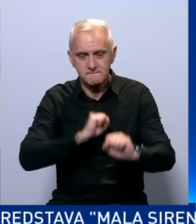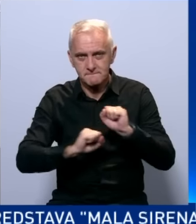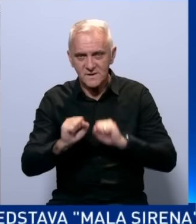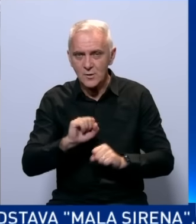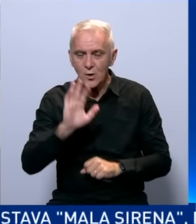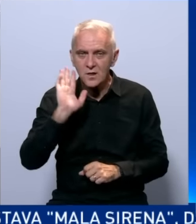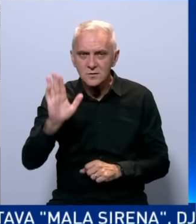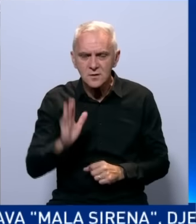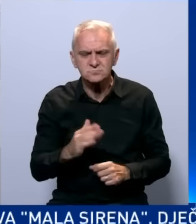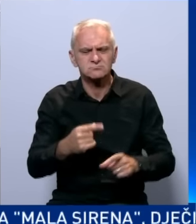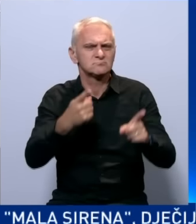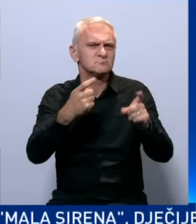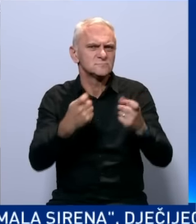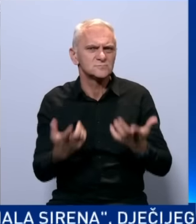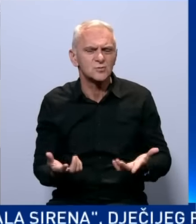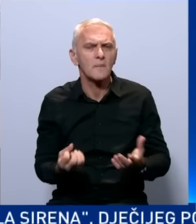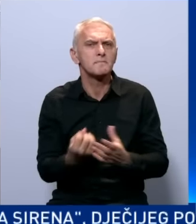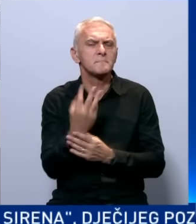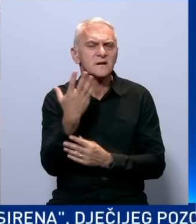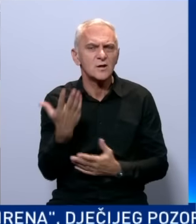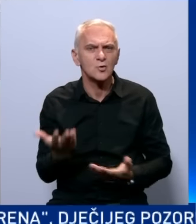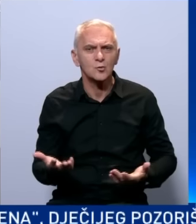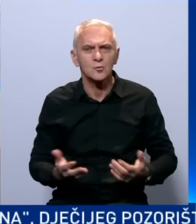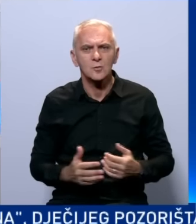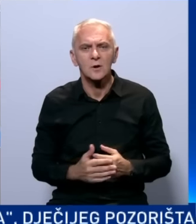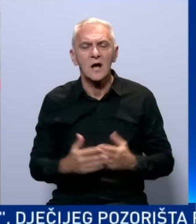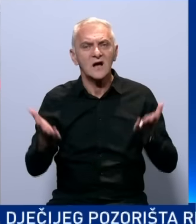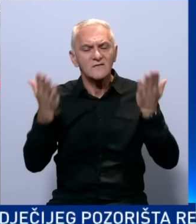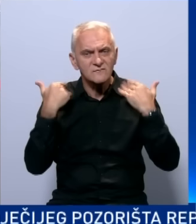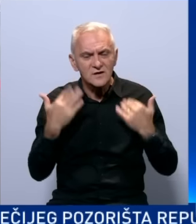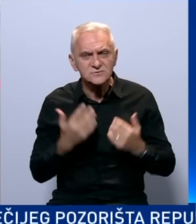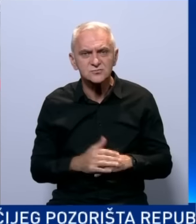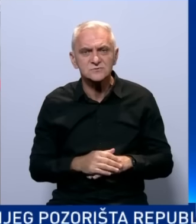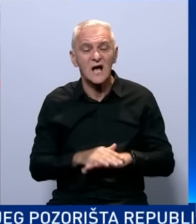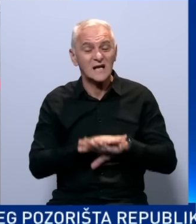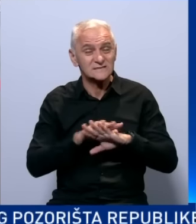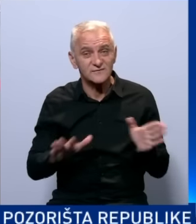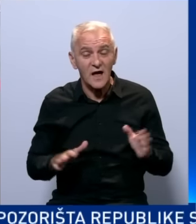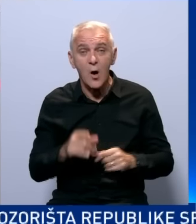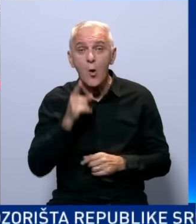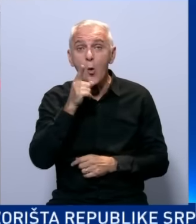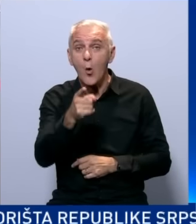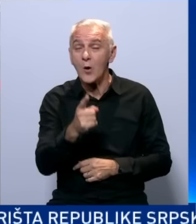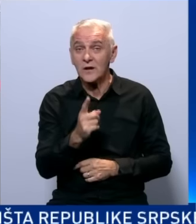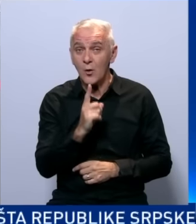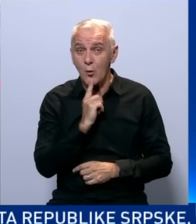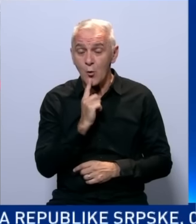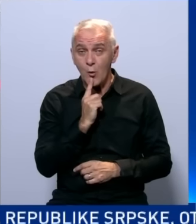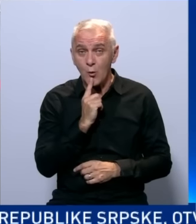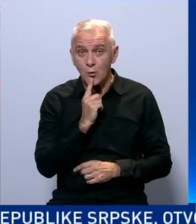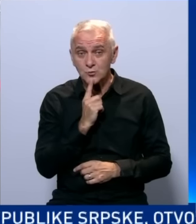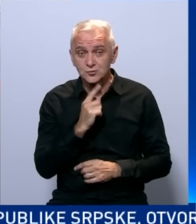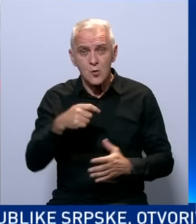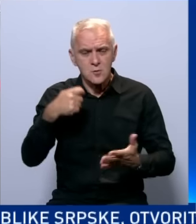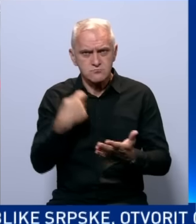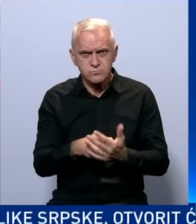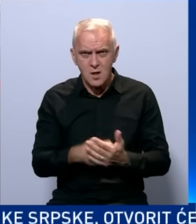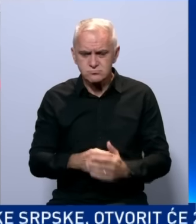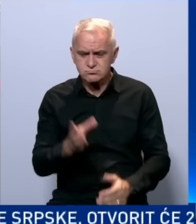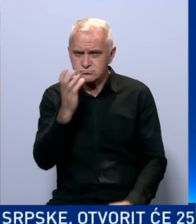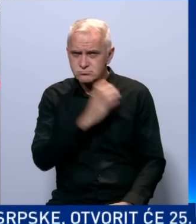njene tekovine, njenu prirodu, njen zrak, njeno sve, a oni koji su debelo plaćeni ne čine